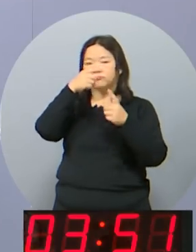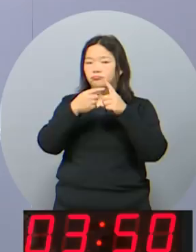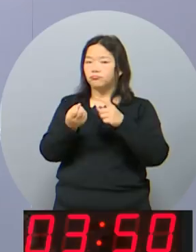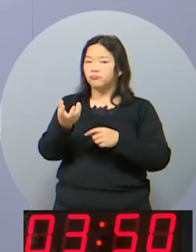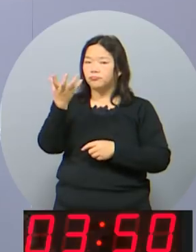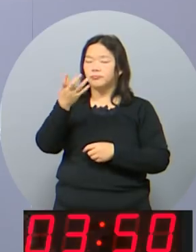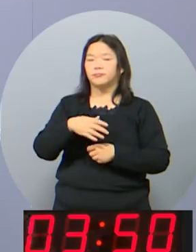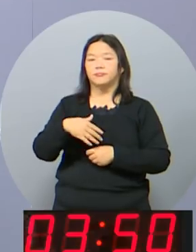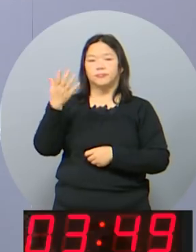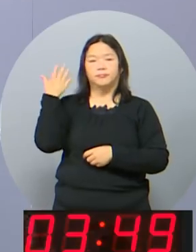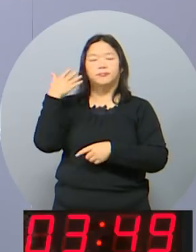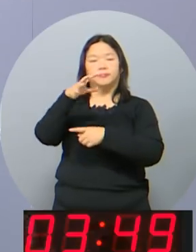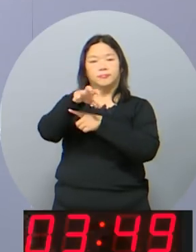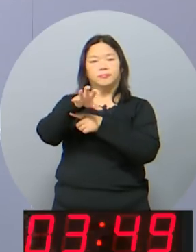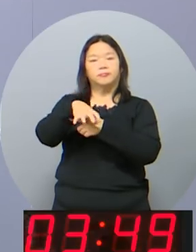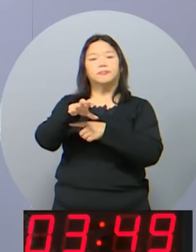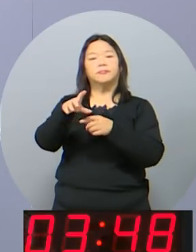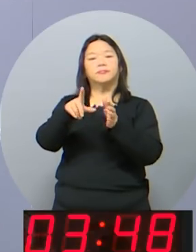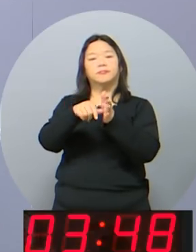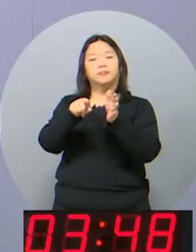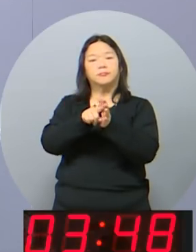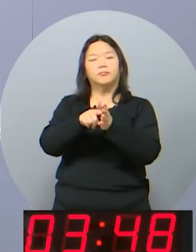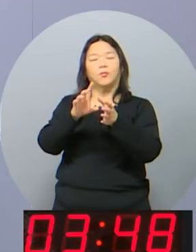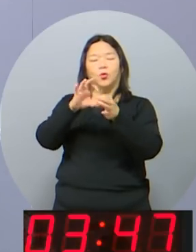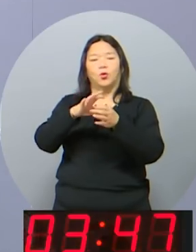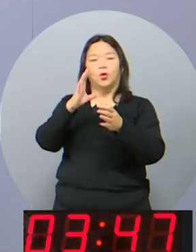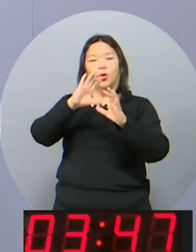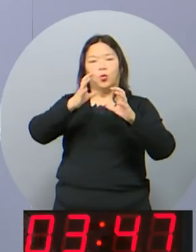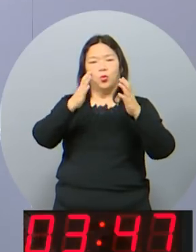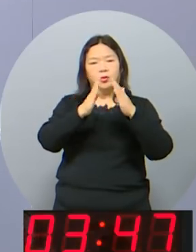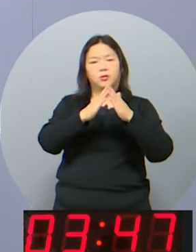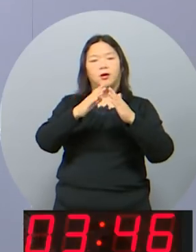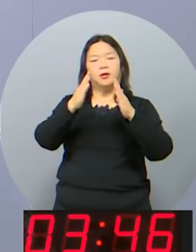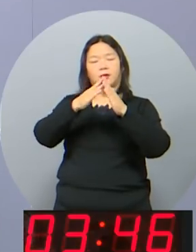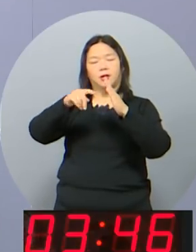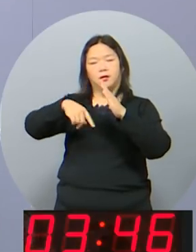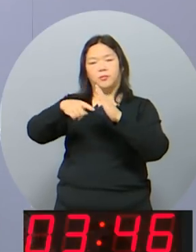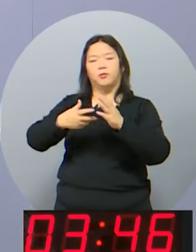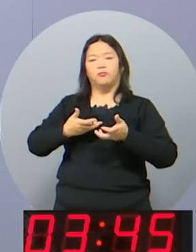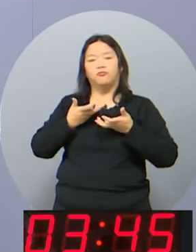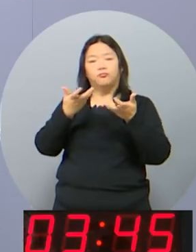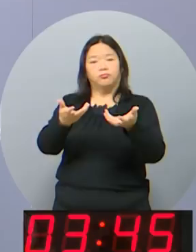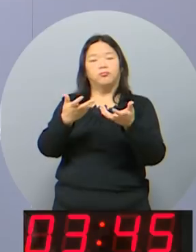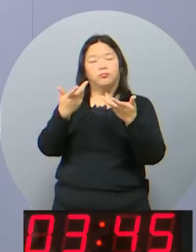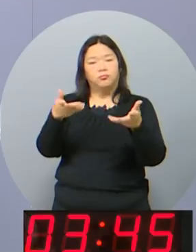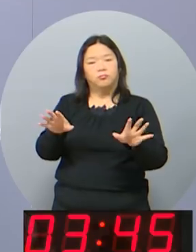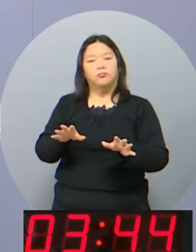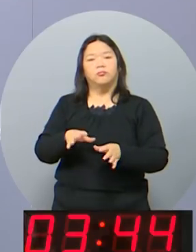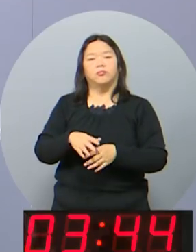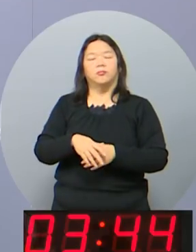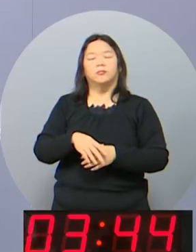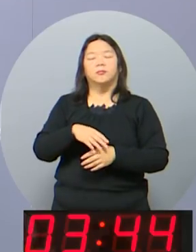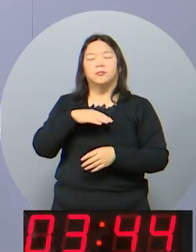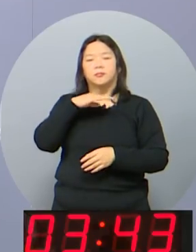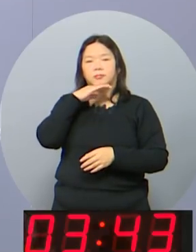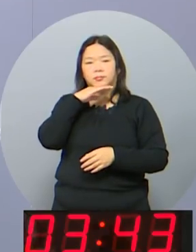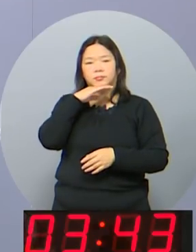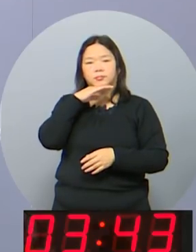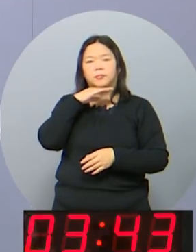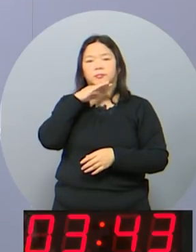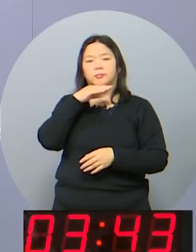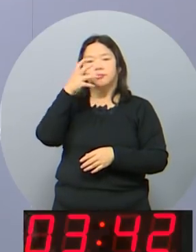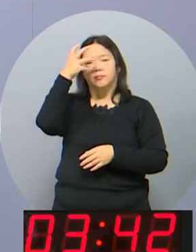去在农业时代他们为我们的国家为我们的家庭的付出，所以当他们